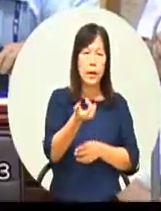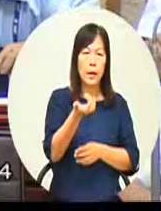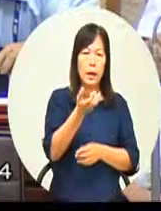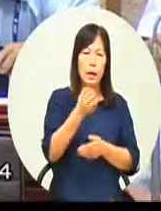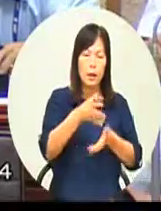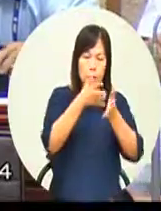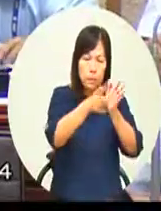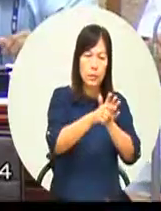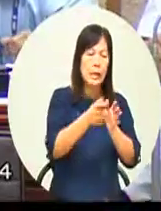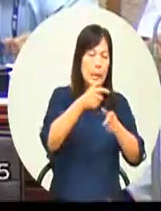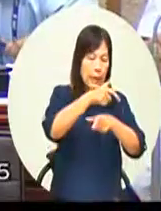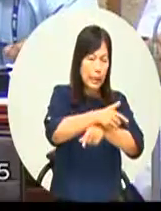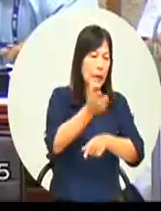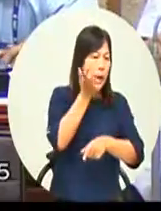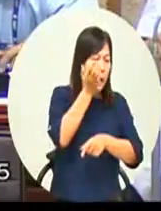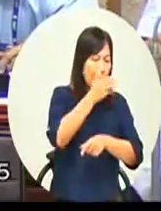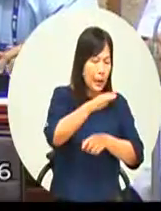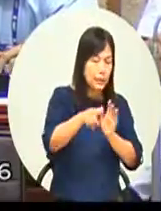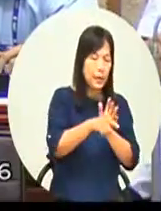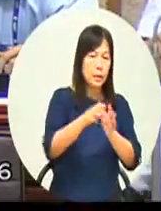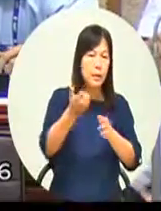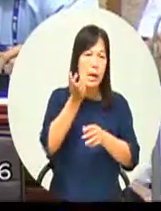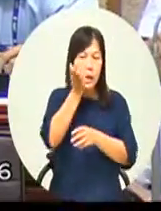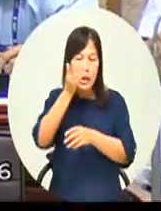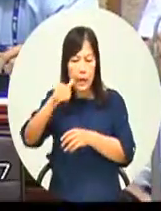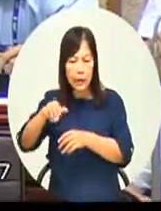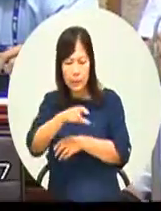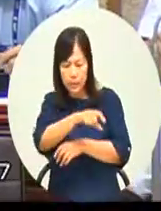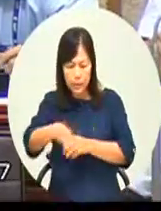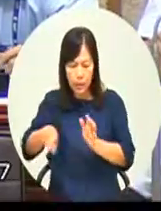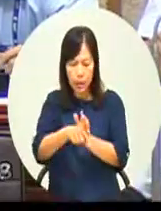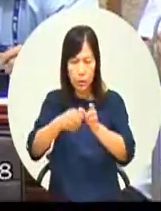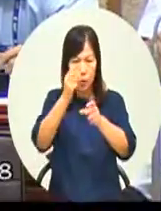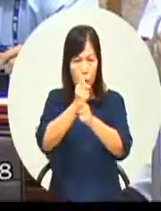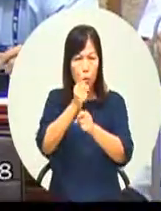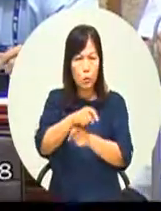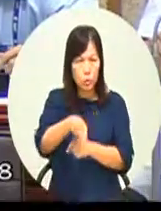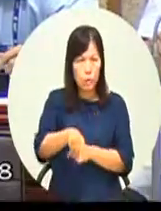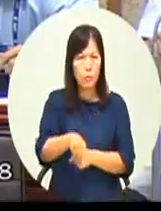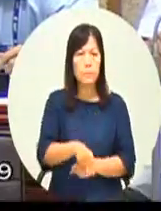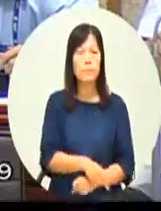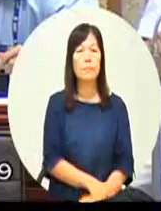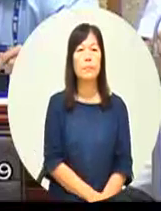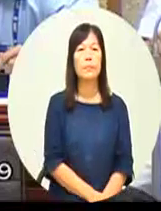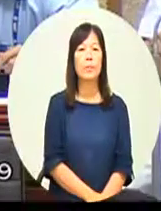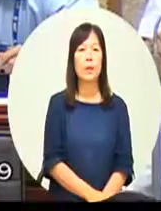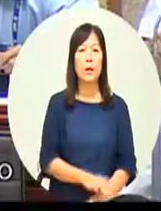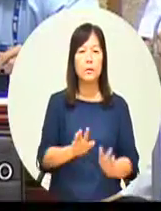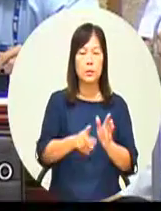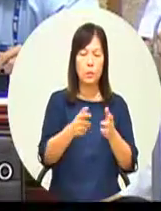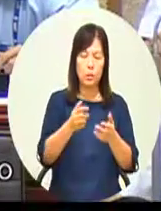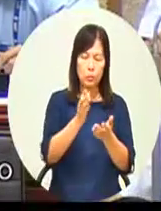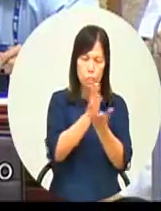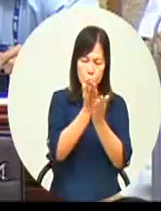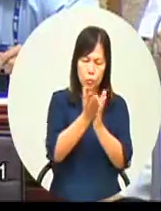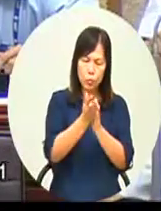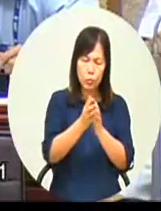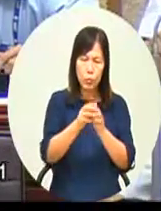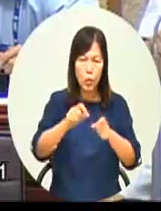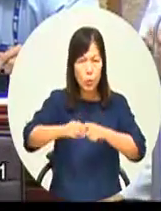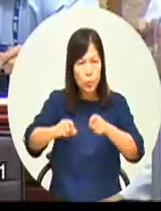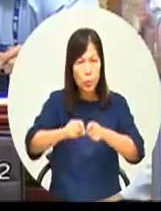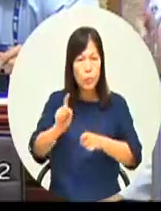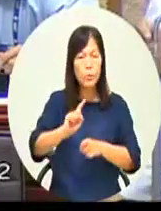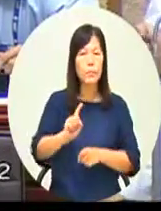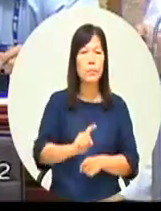对我们南冈山站到冈山站这一个建设的部分哦，那目前我们综合规划部分